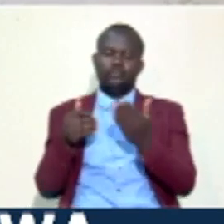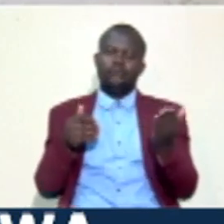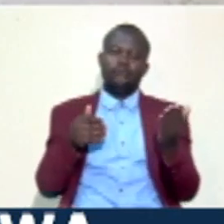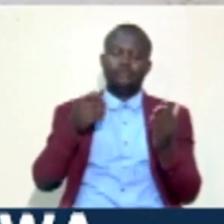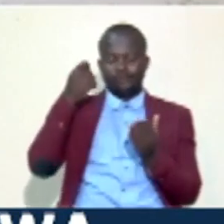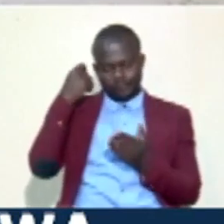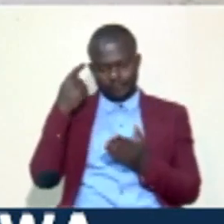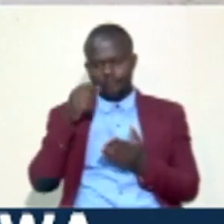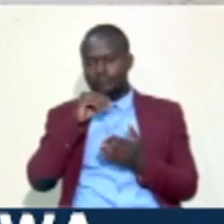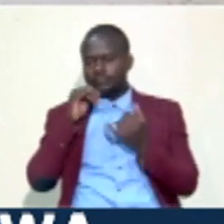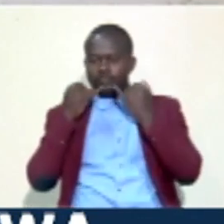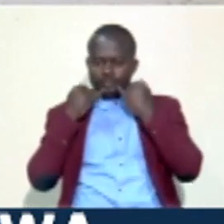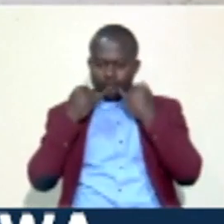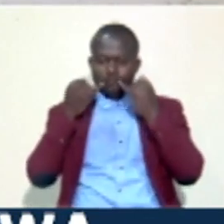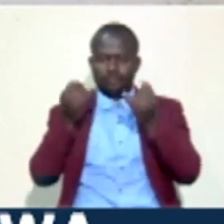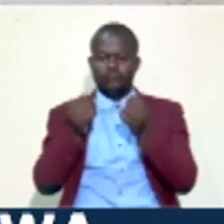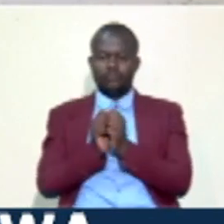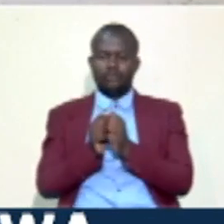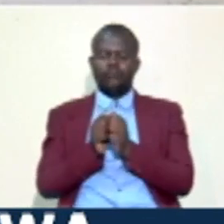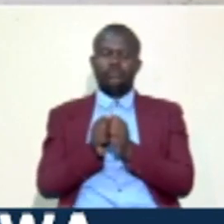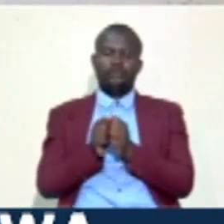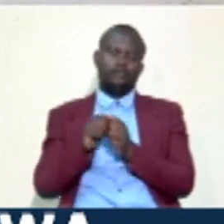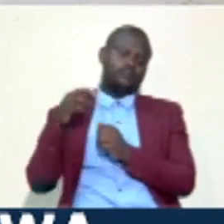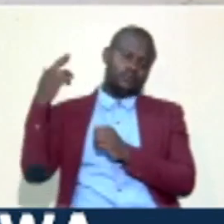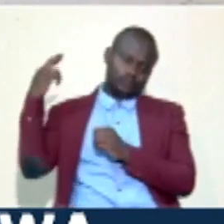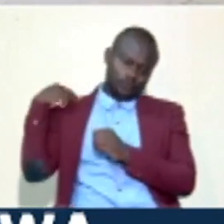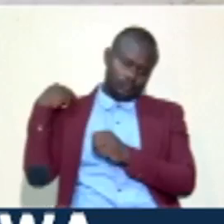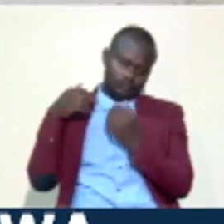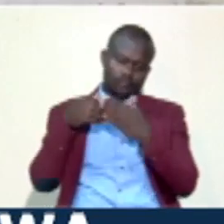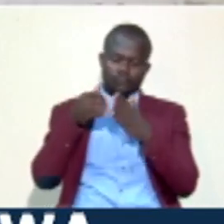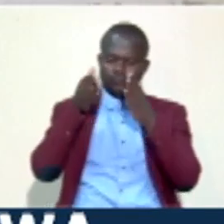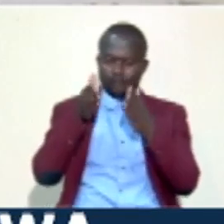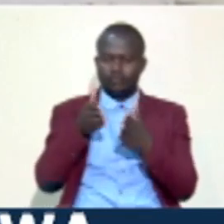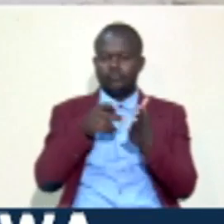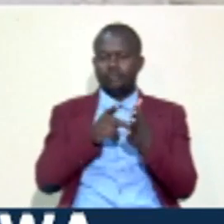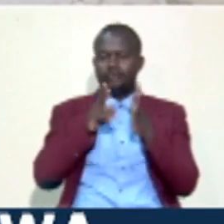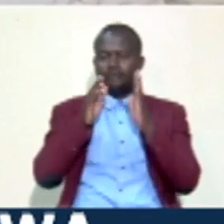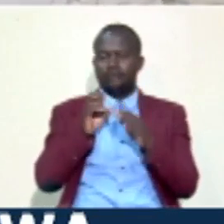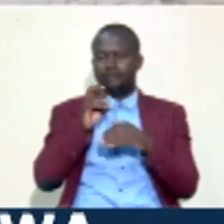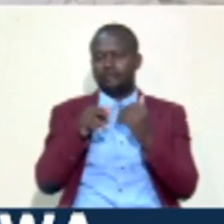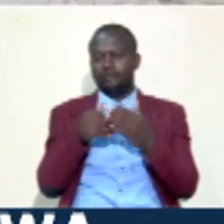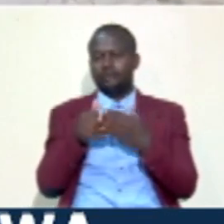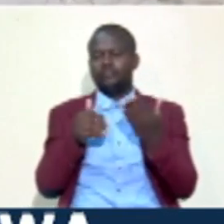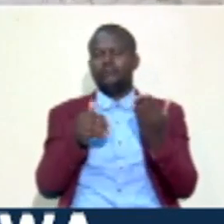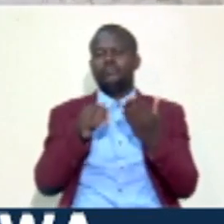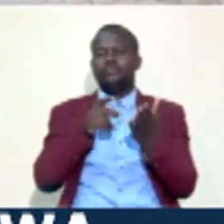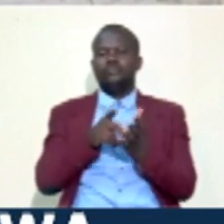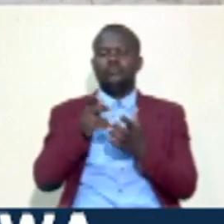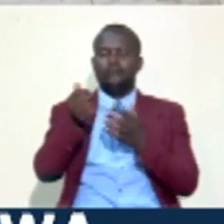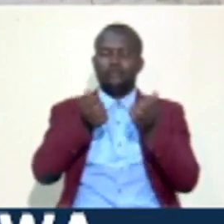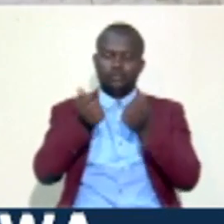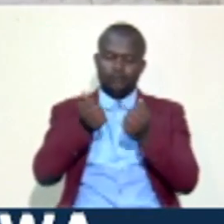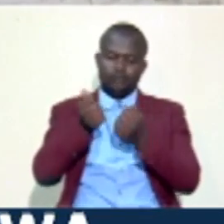gihe ntabimenyeshwe. Ni inshingano z'umuguzi cyangwa se ugiye kugura icyo